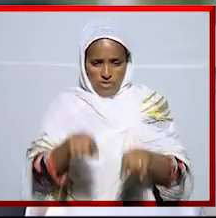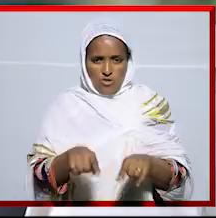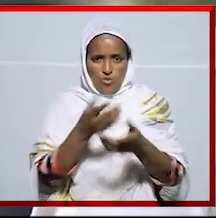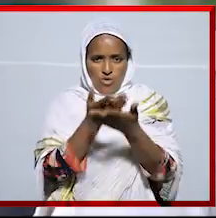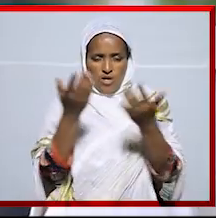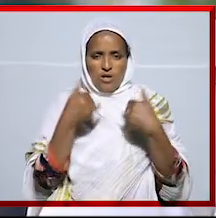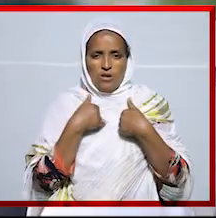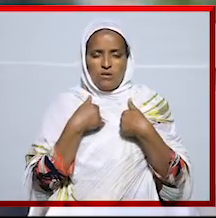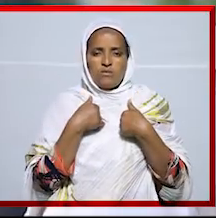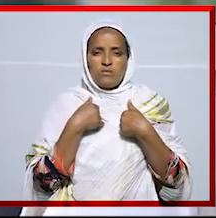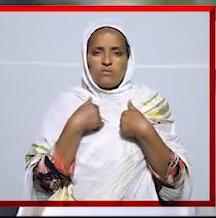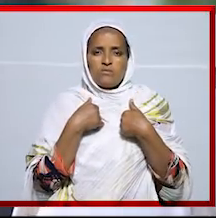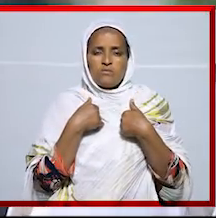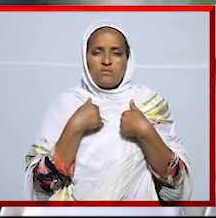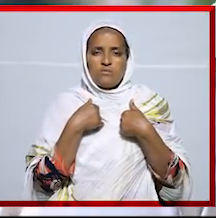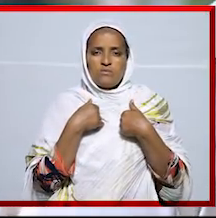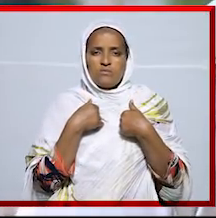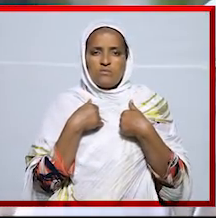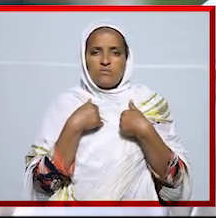ዌስተርናይዜሽን የመጣውን ያ